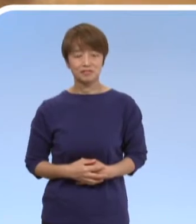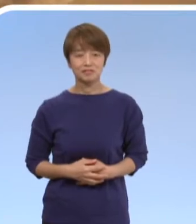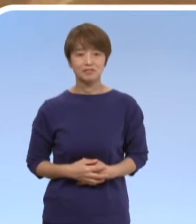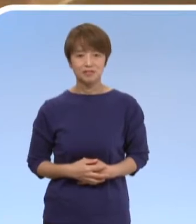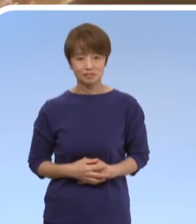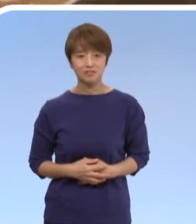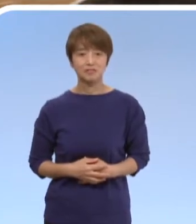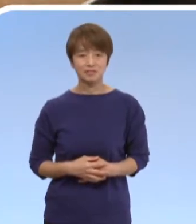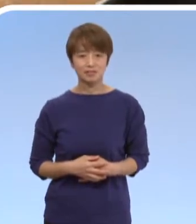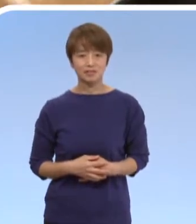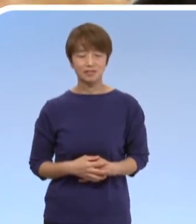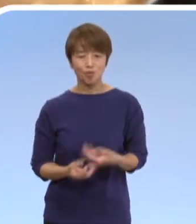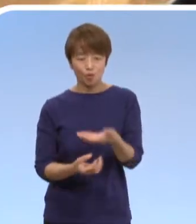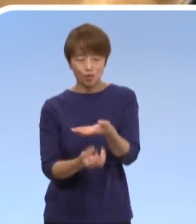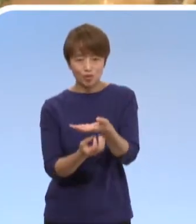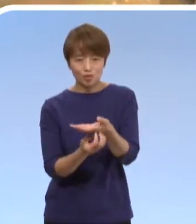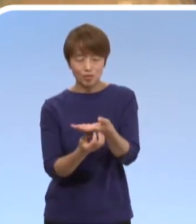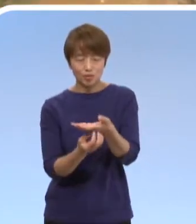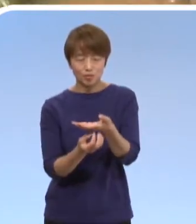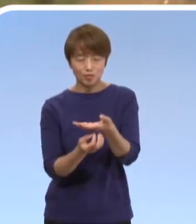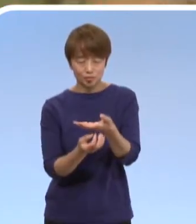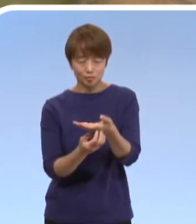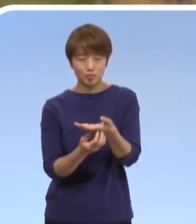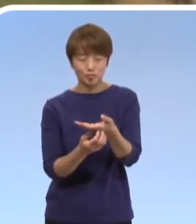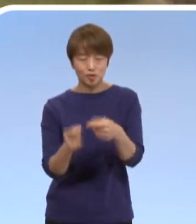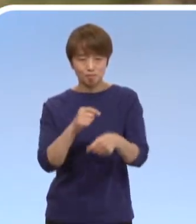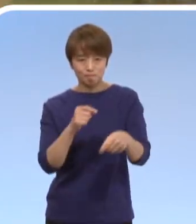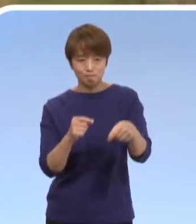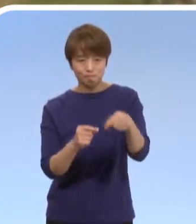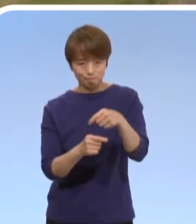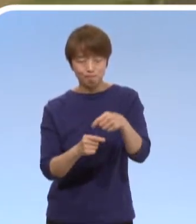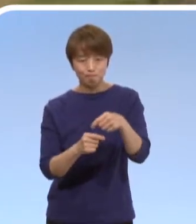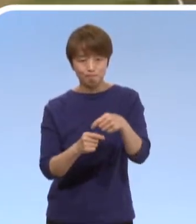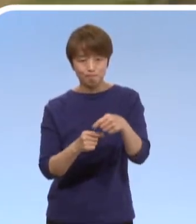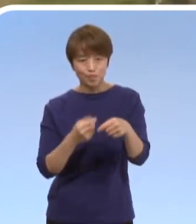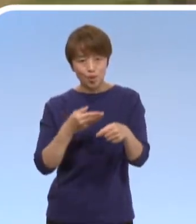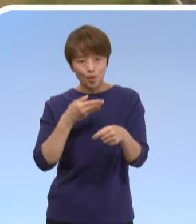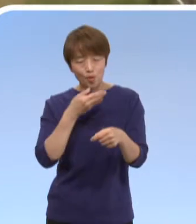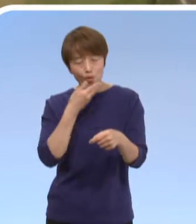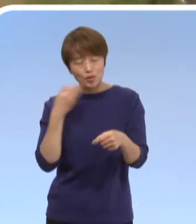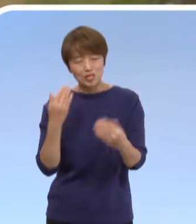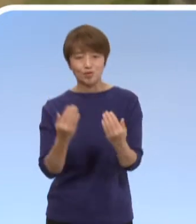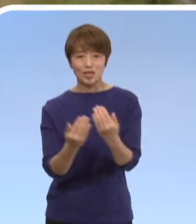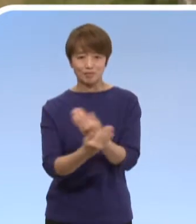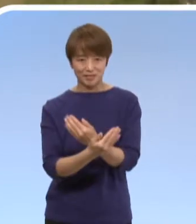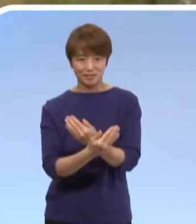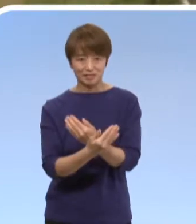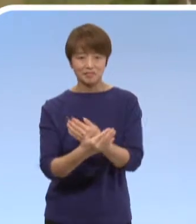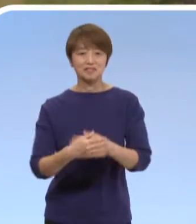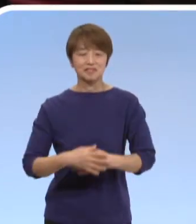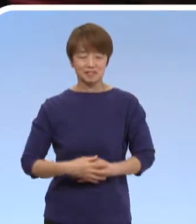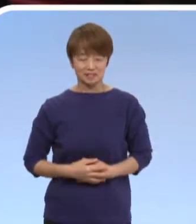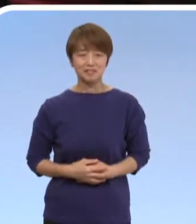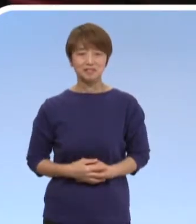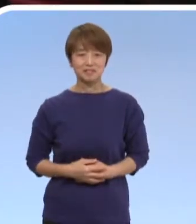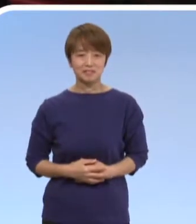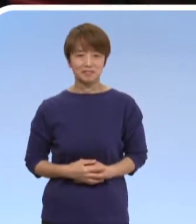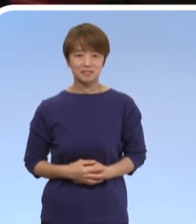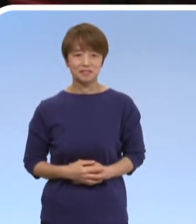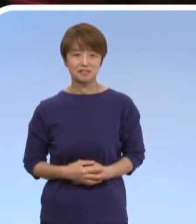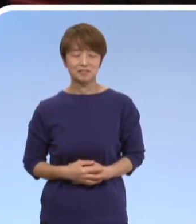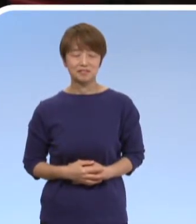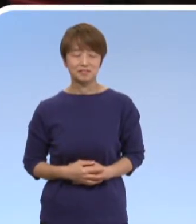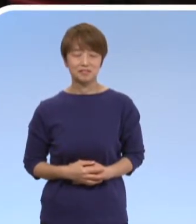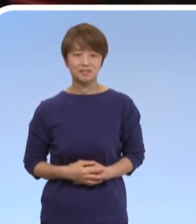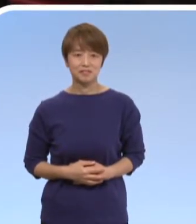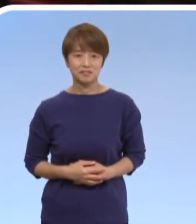。あとはまあ酒粕ここに詰まってくるとさらに肉の旨味も凝縮されて酒粕の旨味も出てどんどんどんどん煮詰め